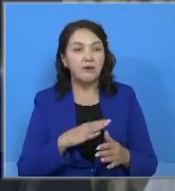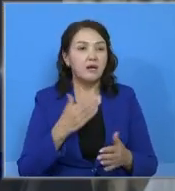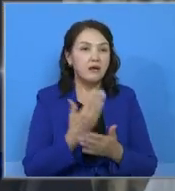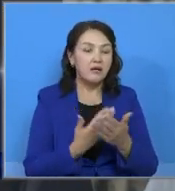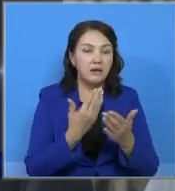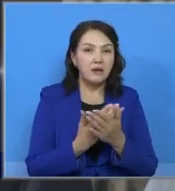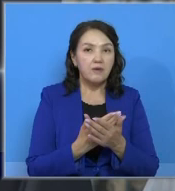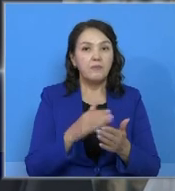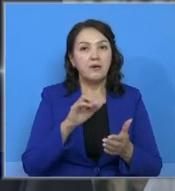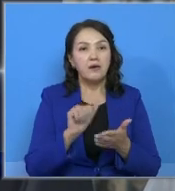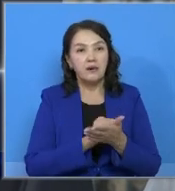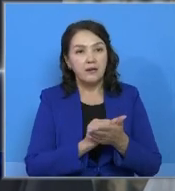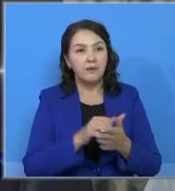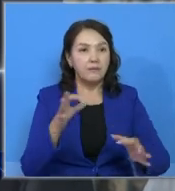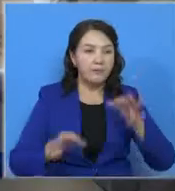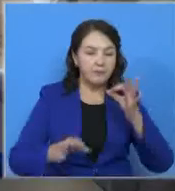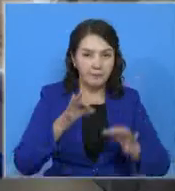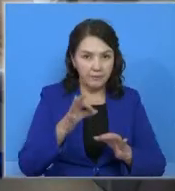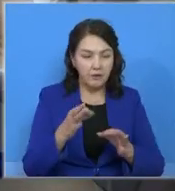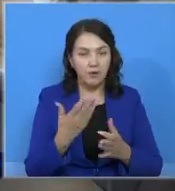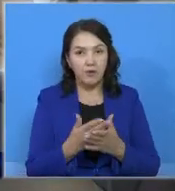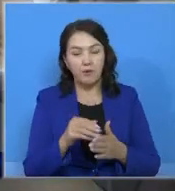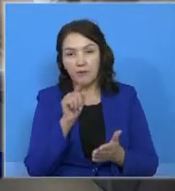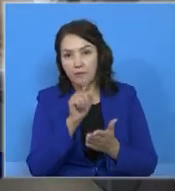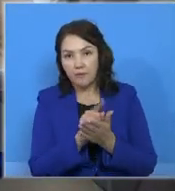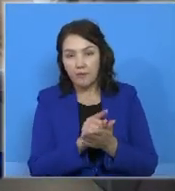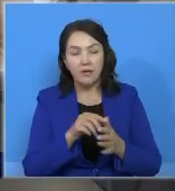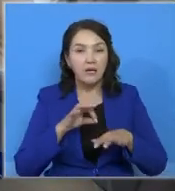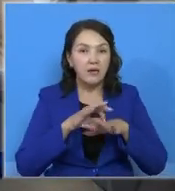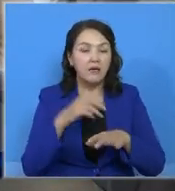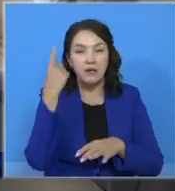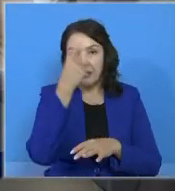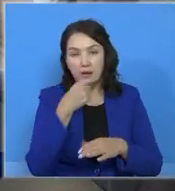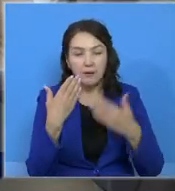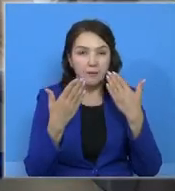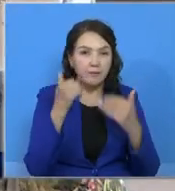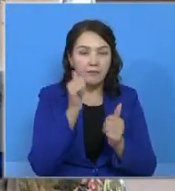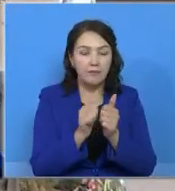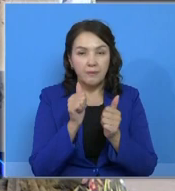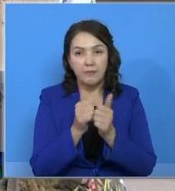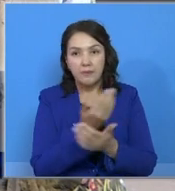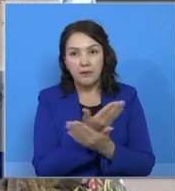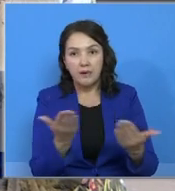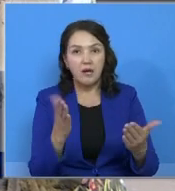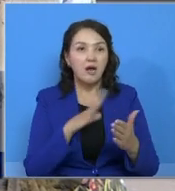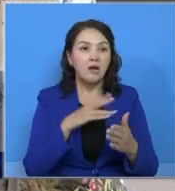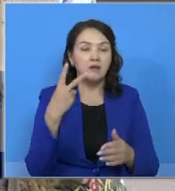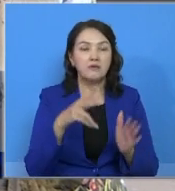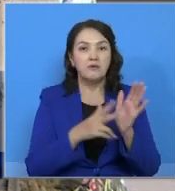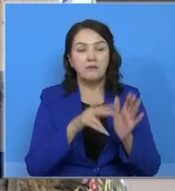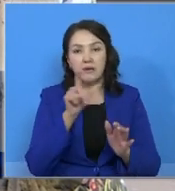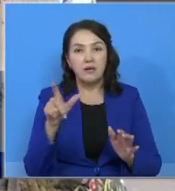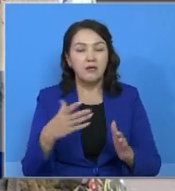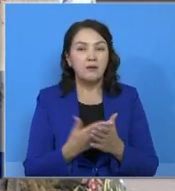Совета, ознакомившись с документами судей и кандидатов на судейскую должность, провели индивидуальную беседу с каждым из них. По результатам 28